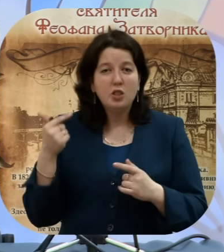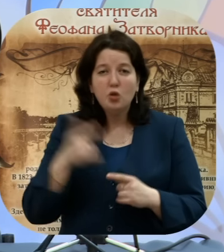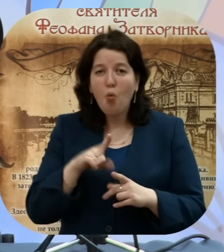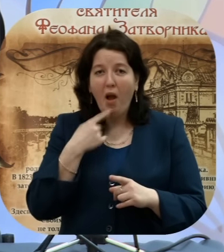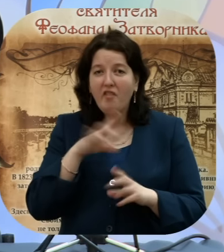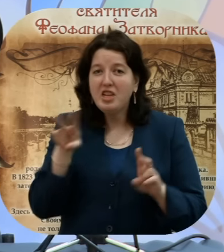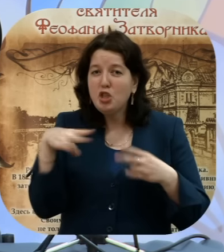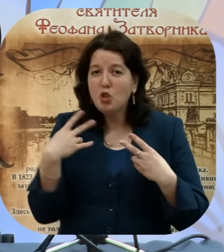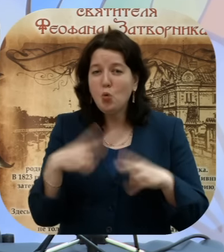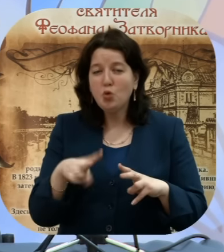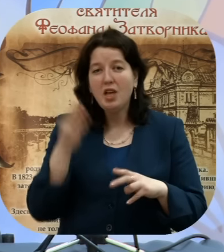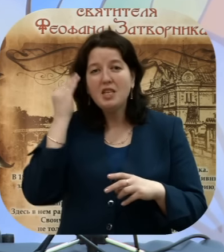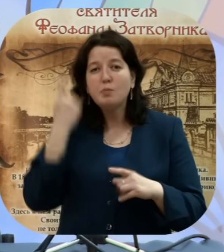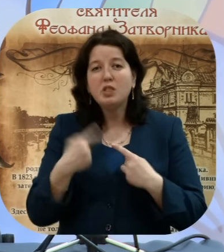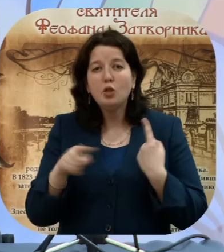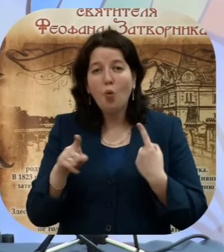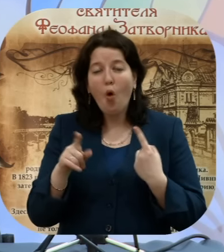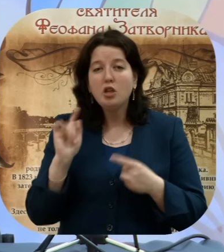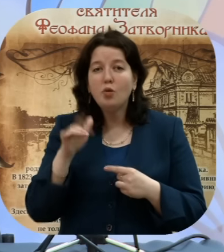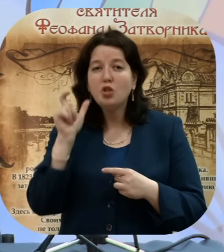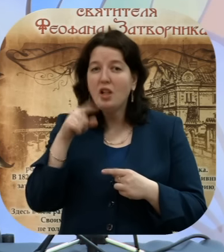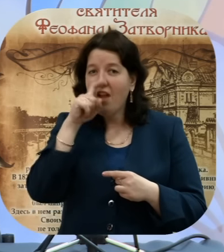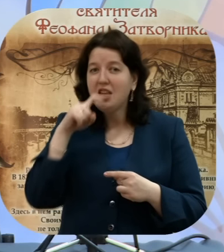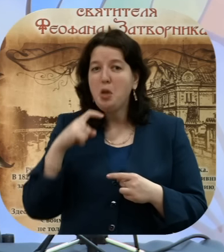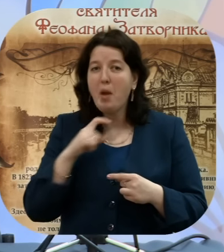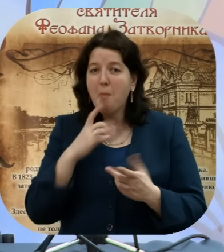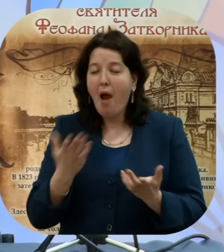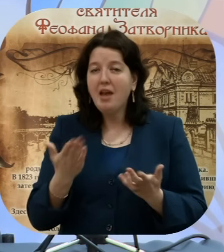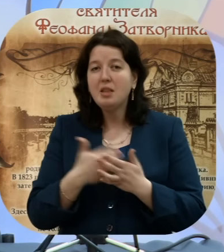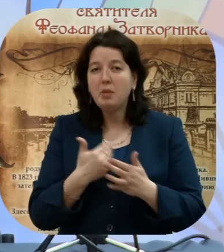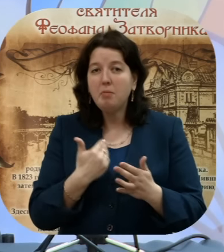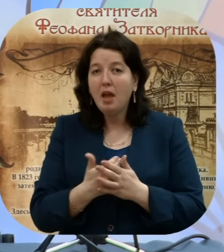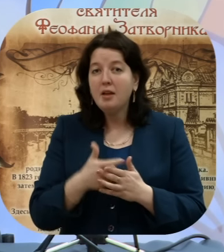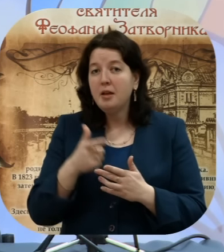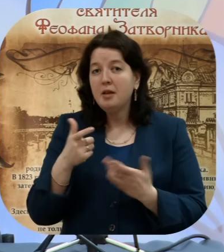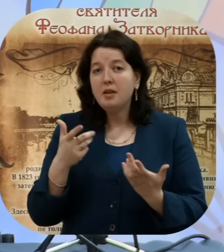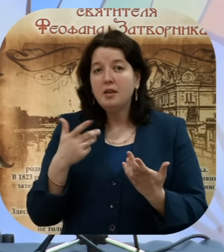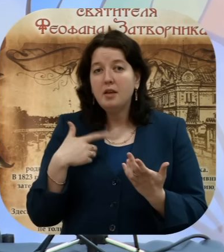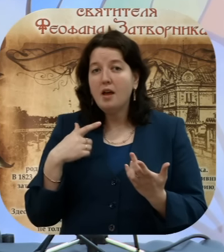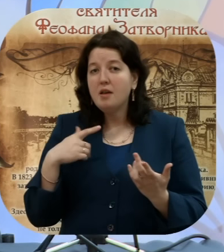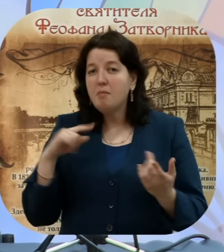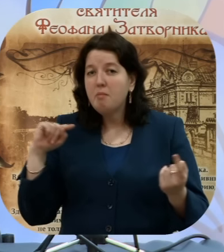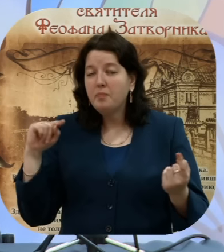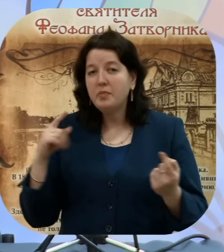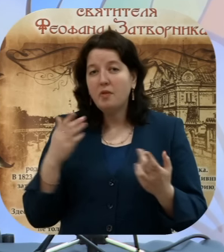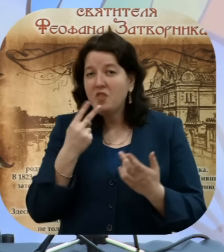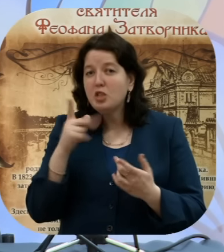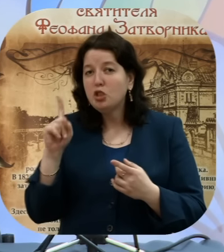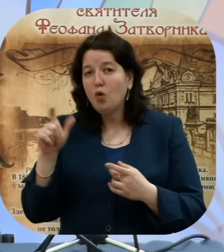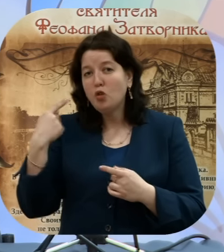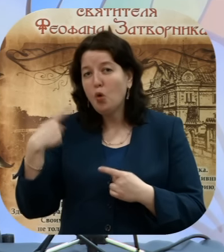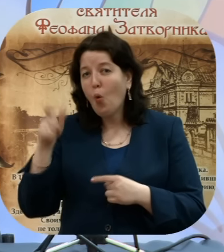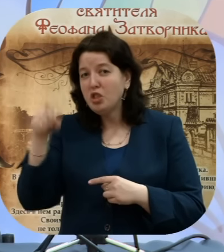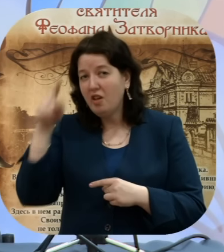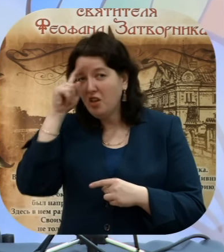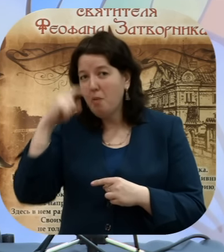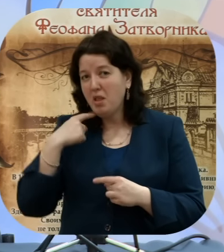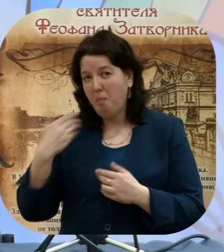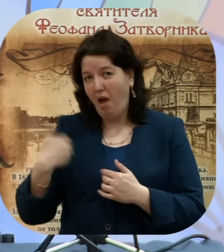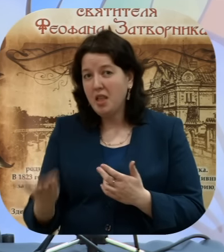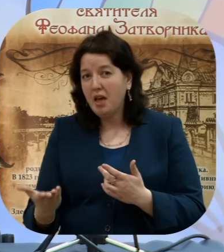что о непонимании, когда непонимание видим. Не протився, перестань. Нет